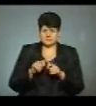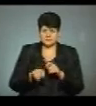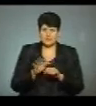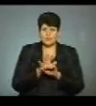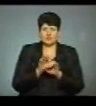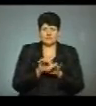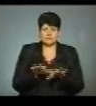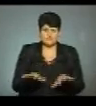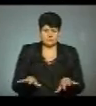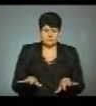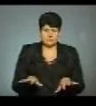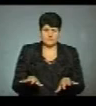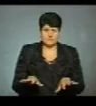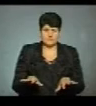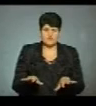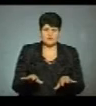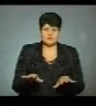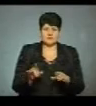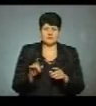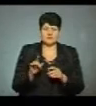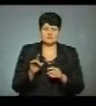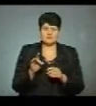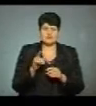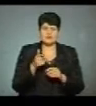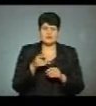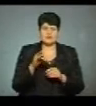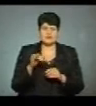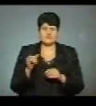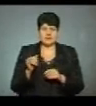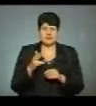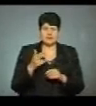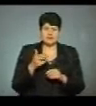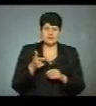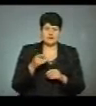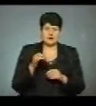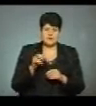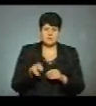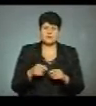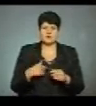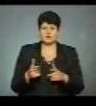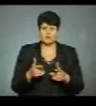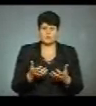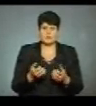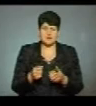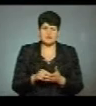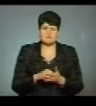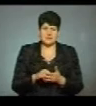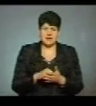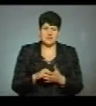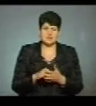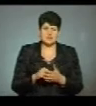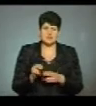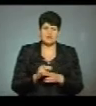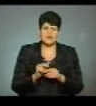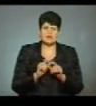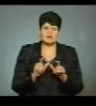коронавірусної інфекції методом виключення грипу та ГРВІ. Також ми готові прийняти матеріал від лікувальних